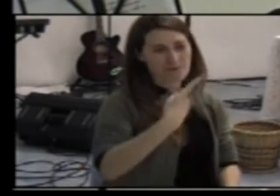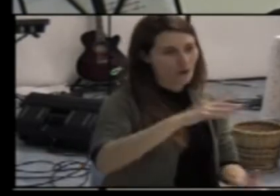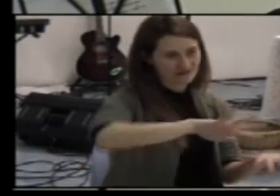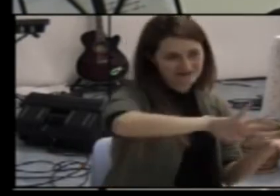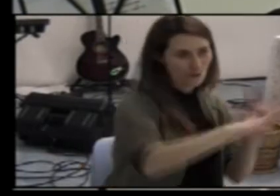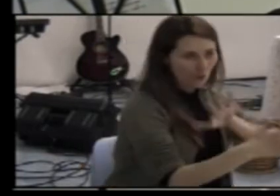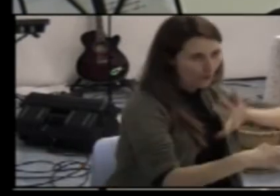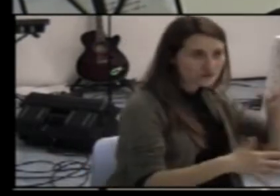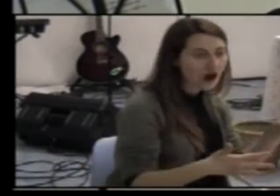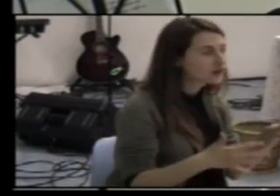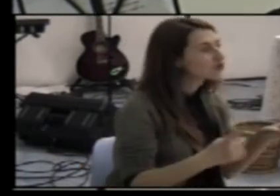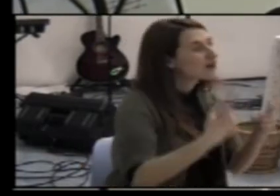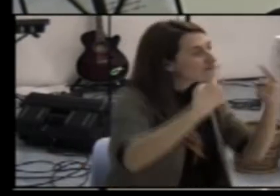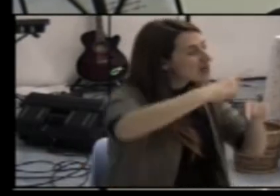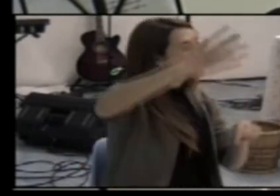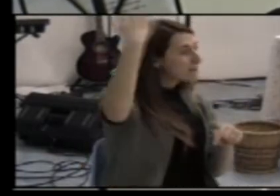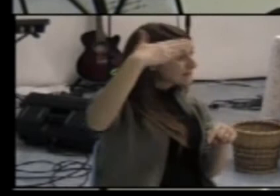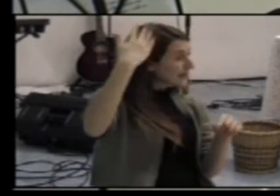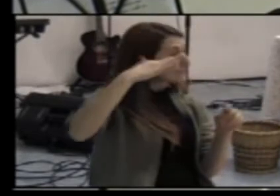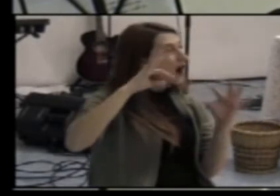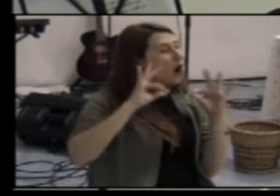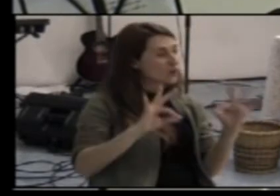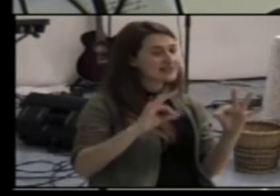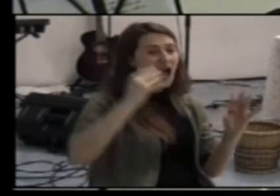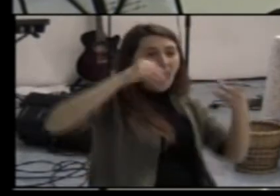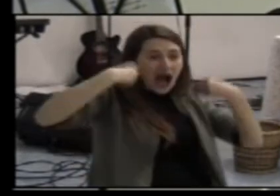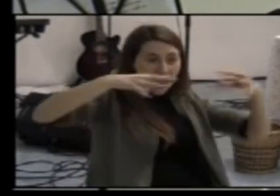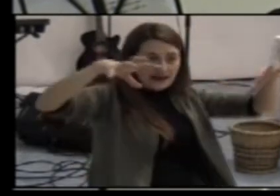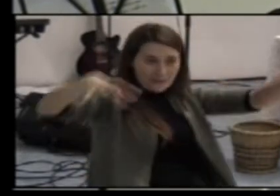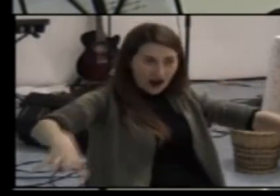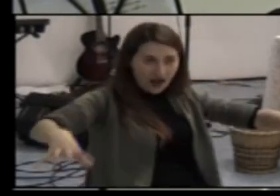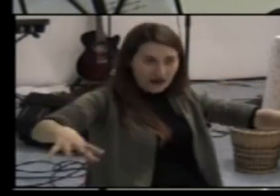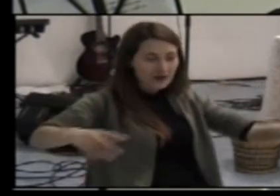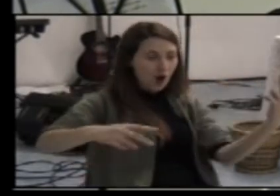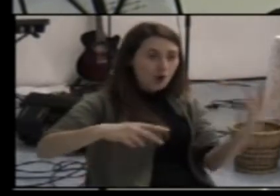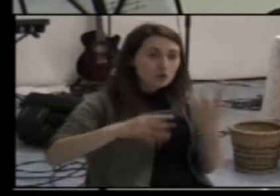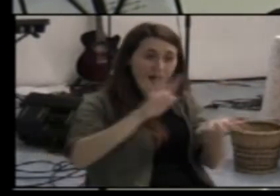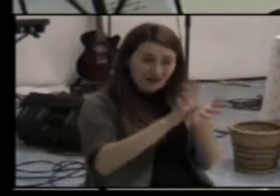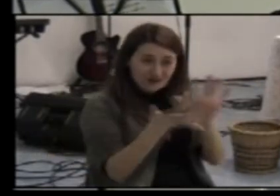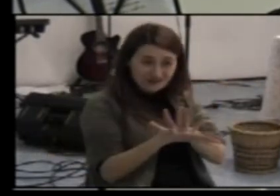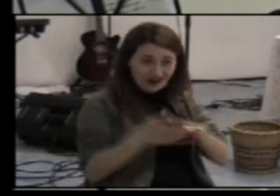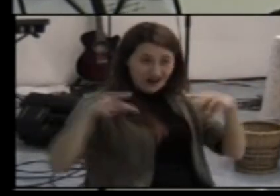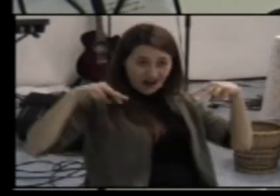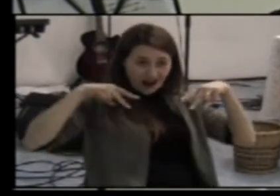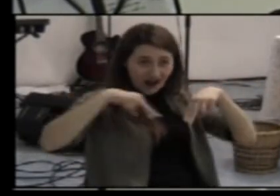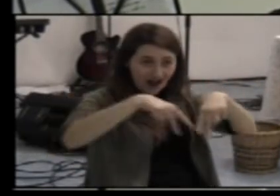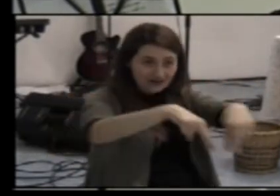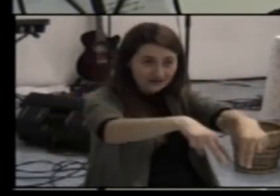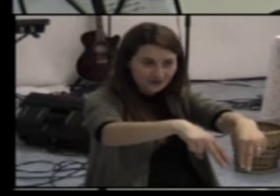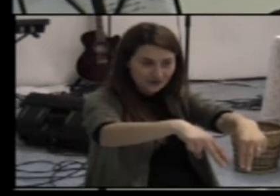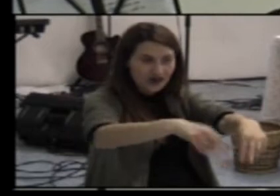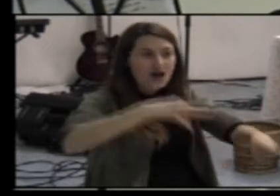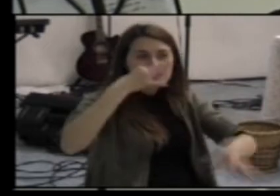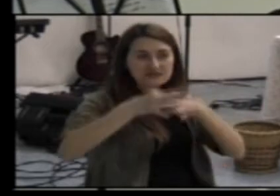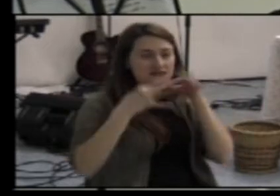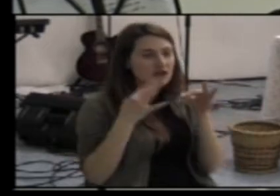È meraviglioso per me vedere come Dio in quel momento non dice ad Abramo: ma come, te l'ho appena detto, mi hai detto che mi